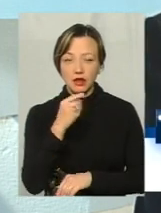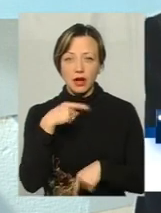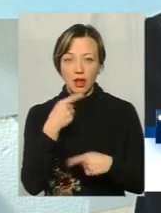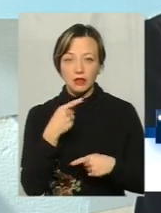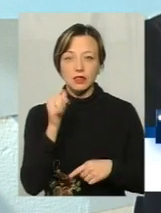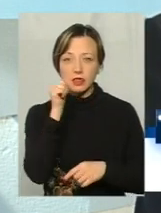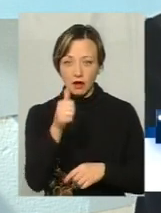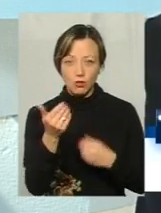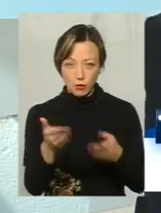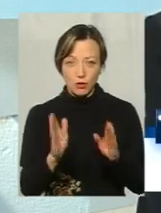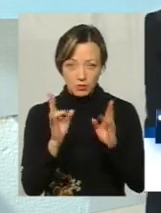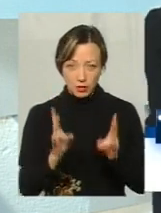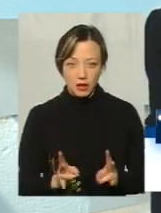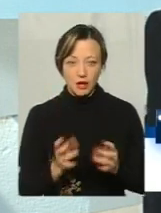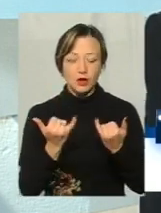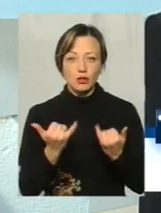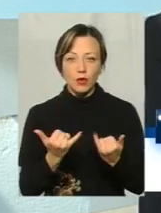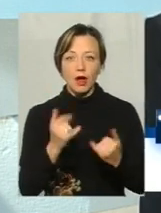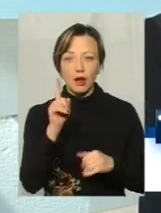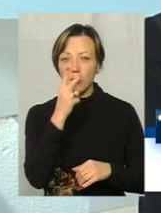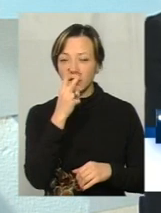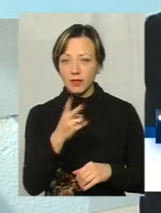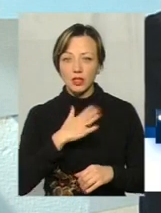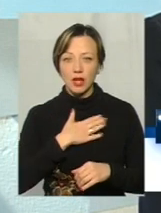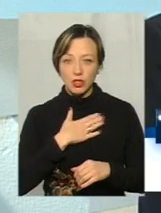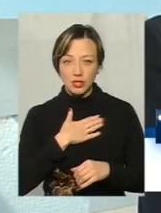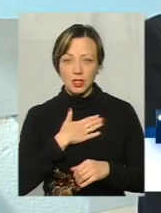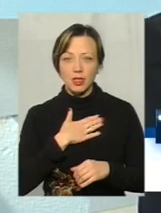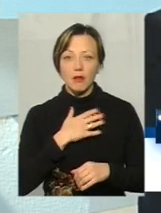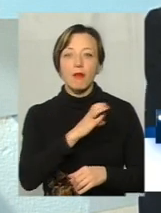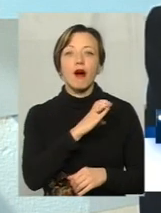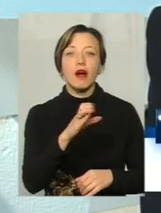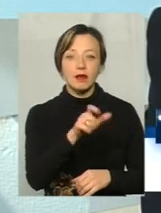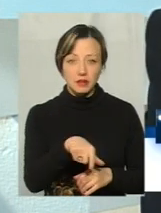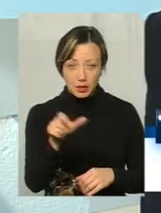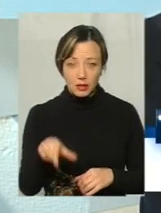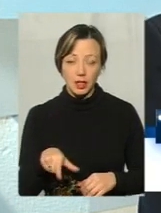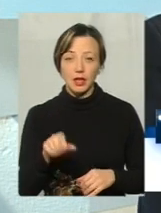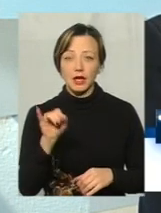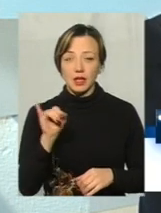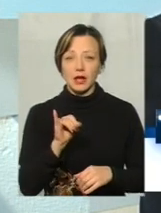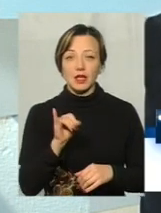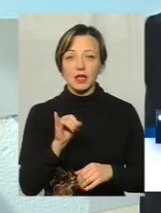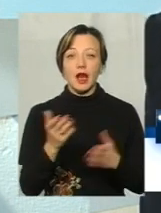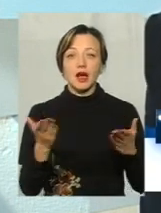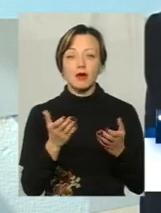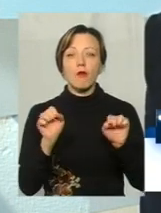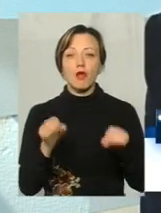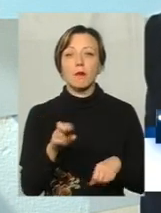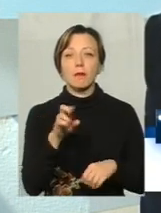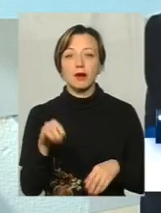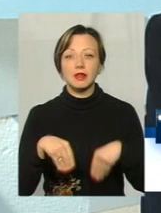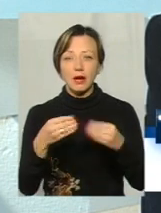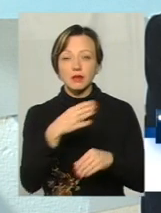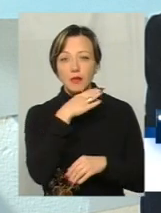каже, що завтра з тобою буде. І сьогодні хай би подивилися наші богатії, і які б могли